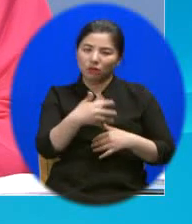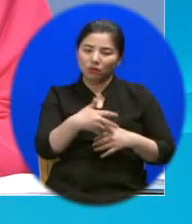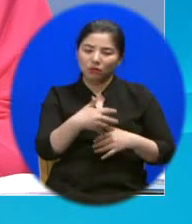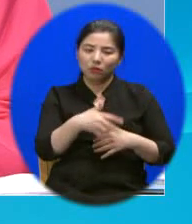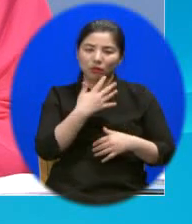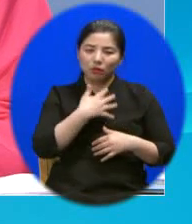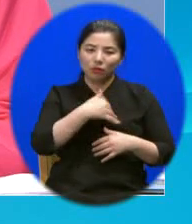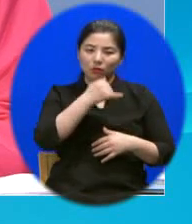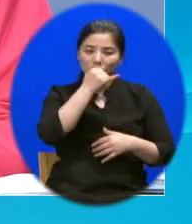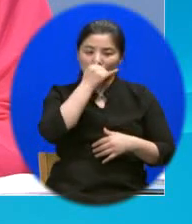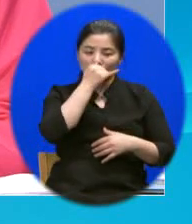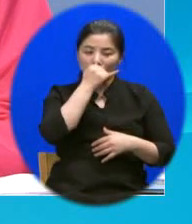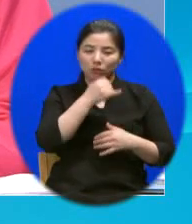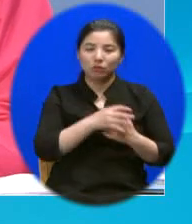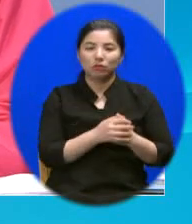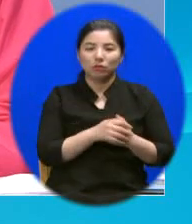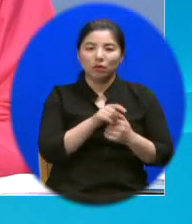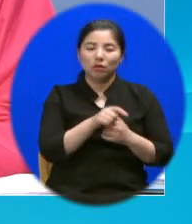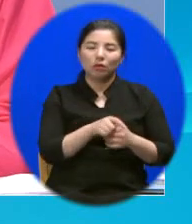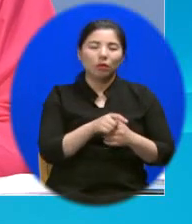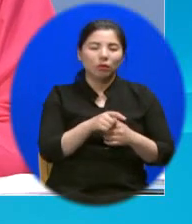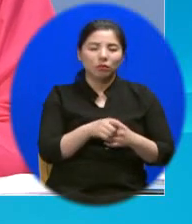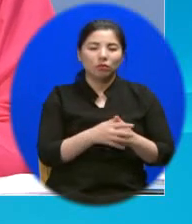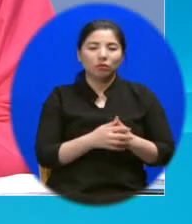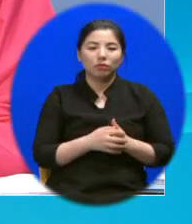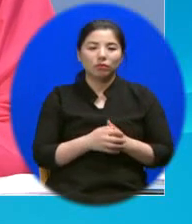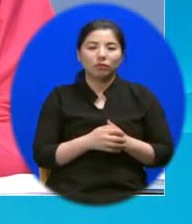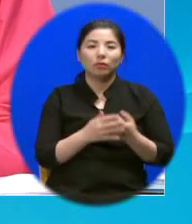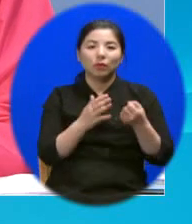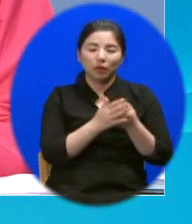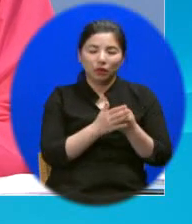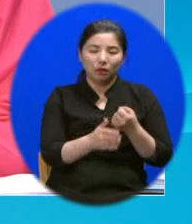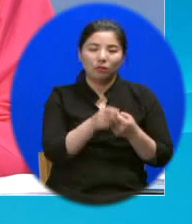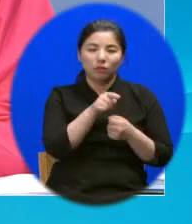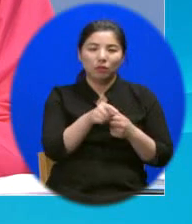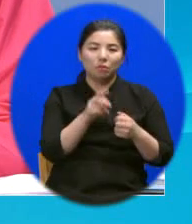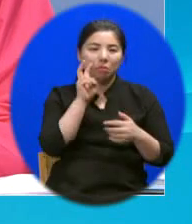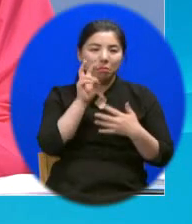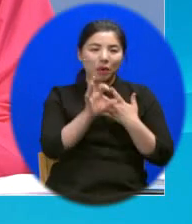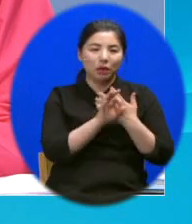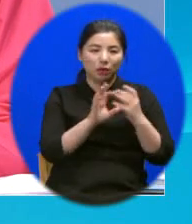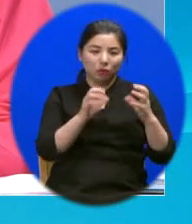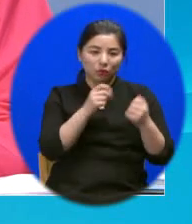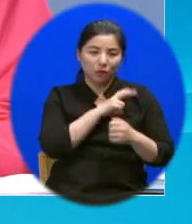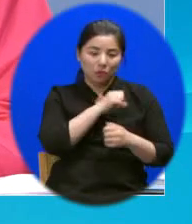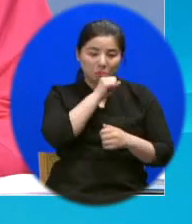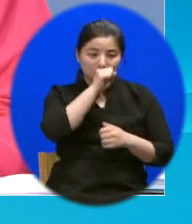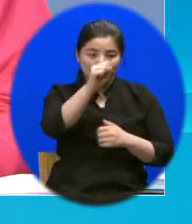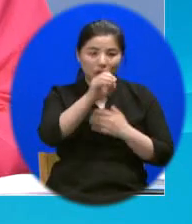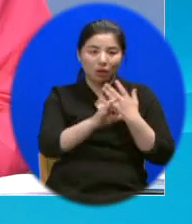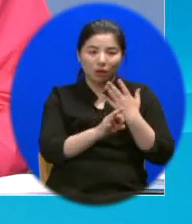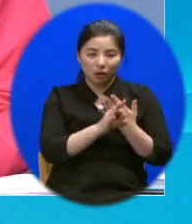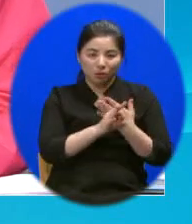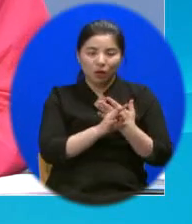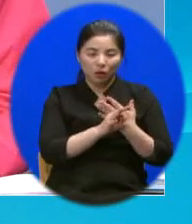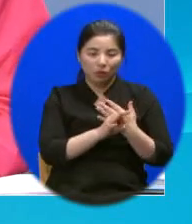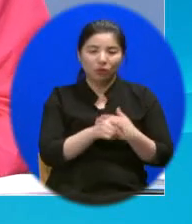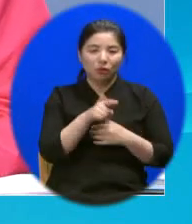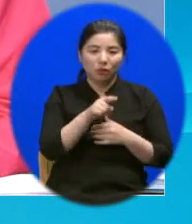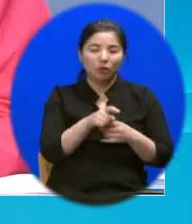것으로는 보기 어렵다 이렇게 이야기를 듣고 있습니다 그래서 만약에 국회에 당선이 된다면 이